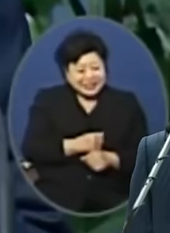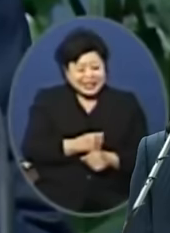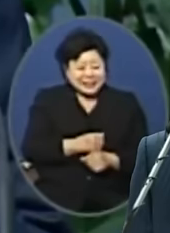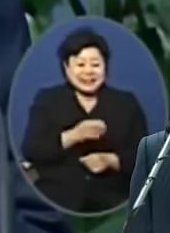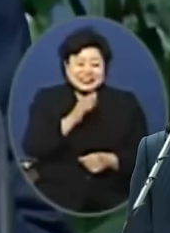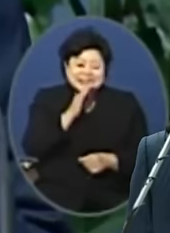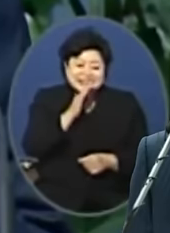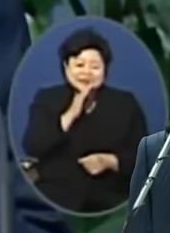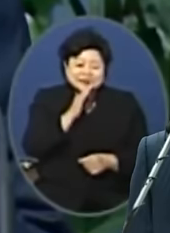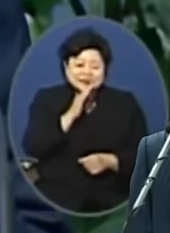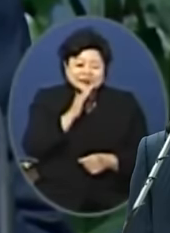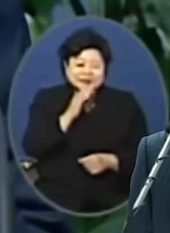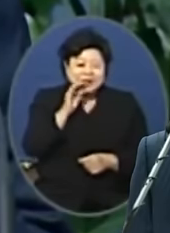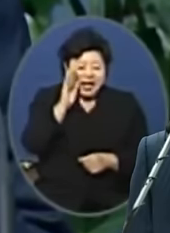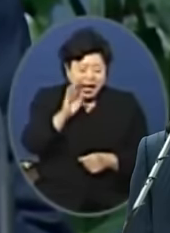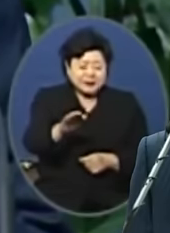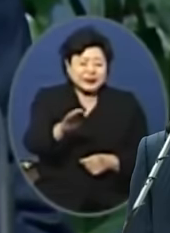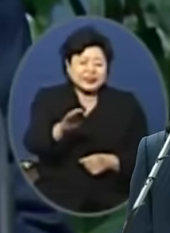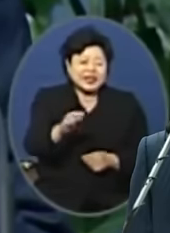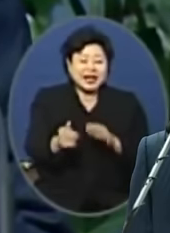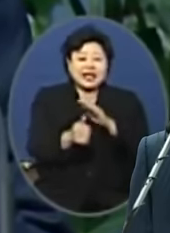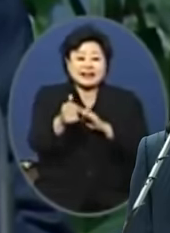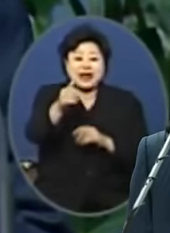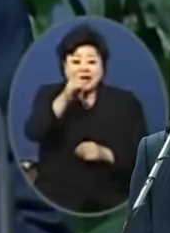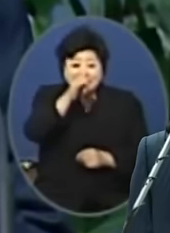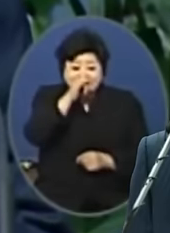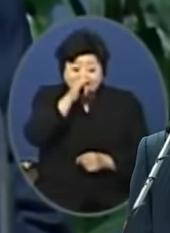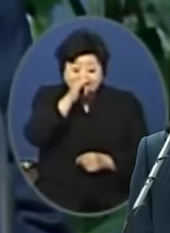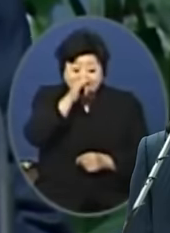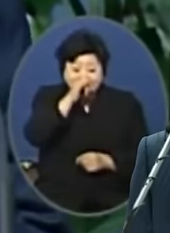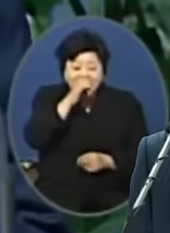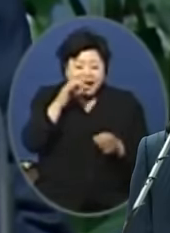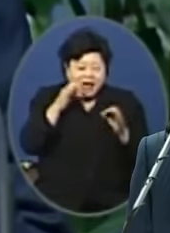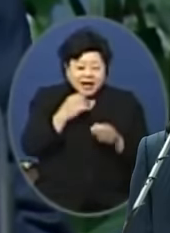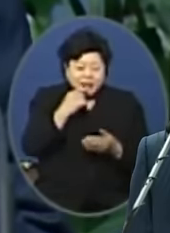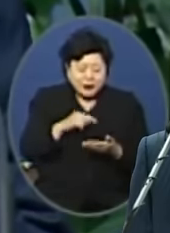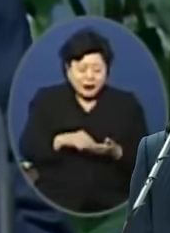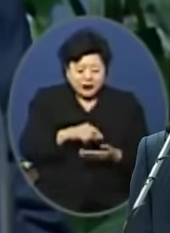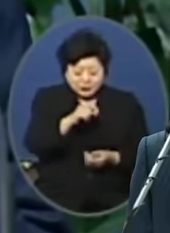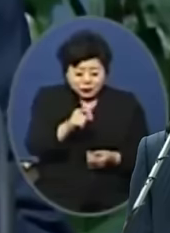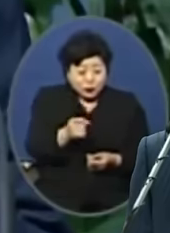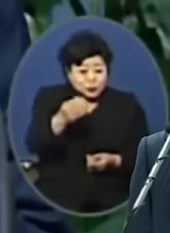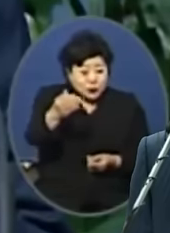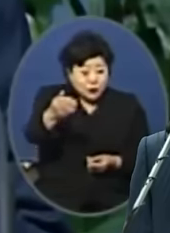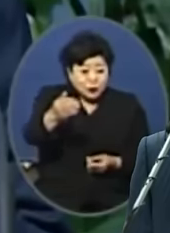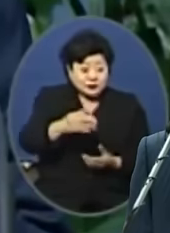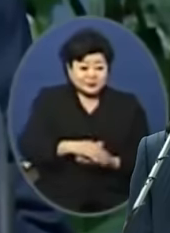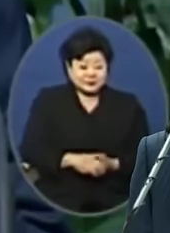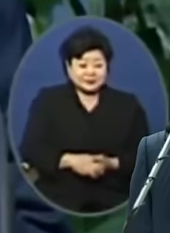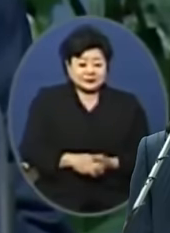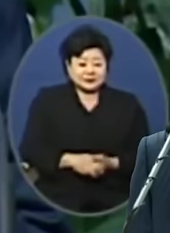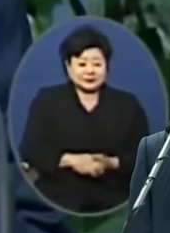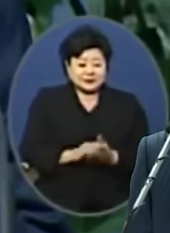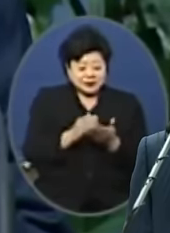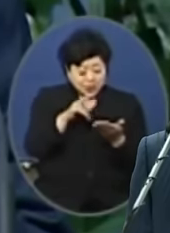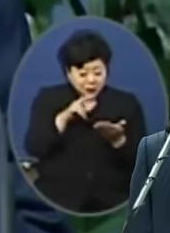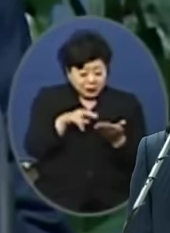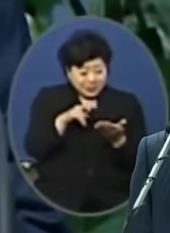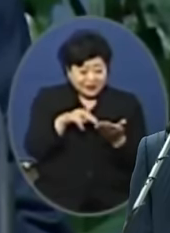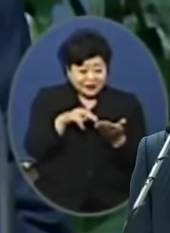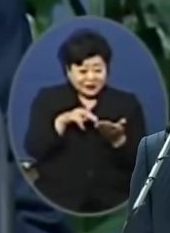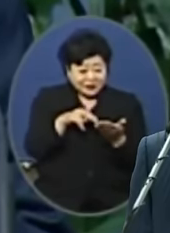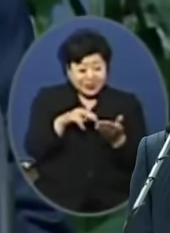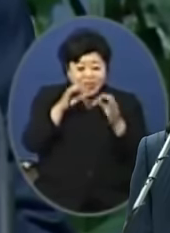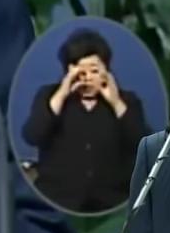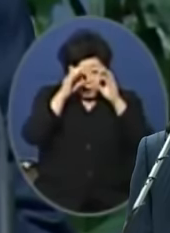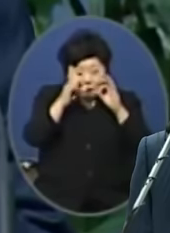참 너의 앞날이 희망이 있다, 이렇게 간단한 말을 적어주면 책을 펴다가